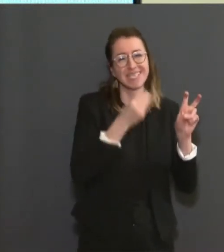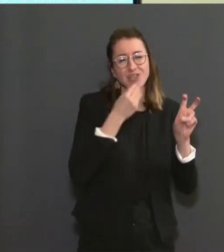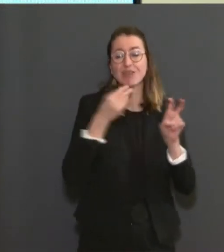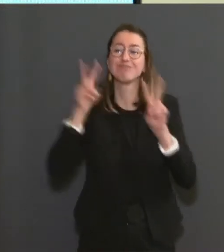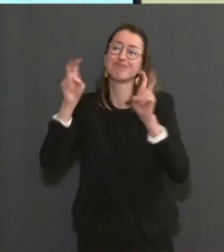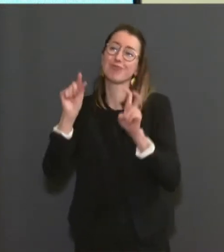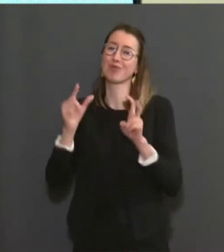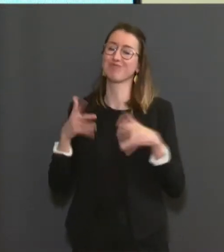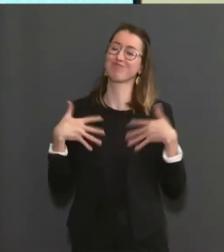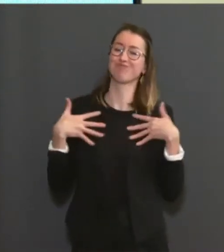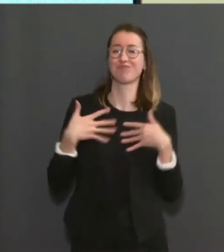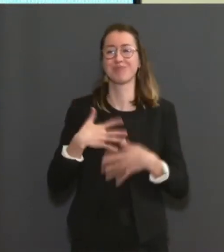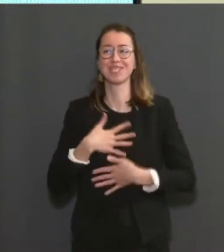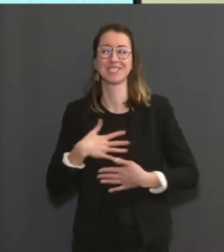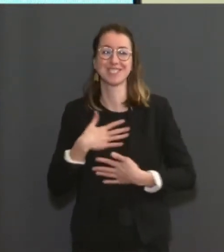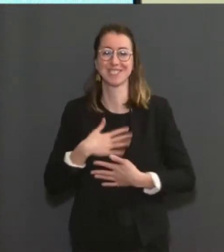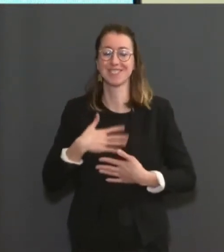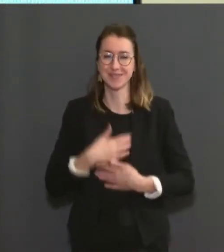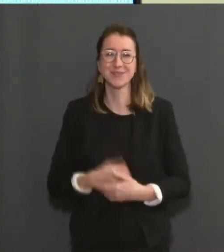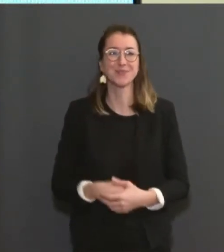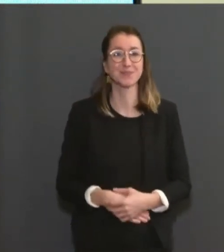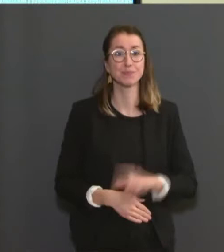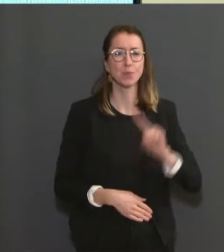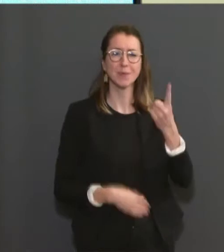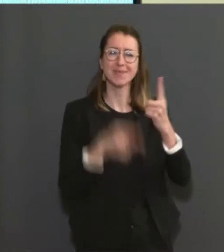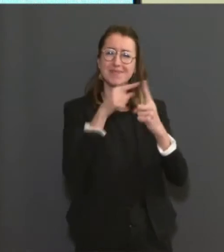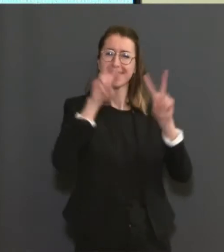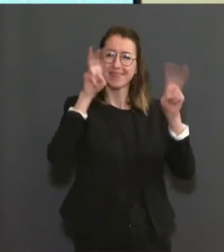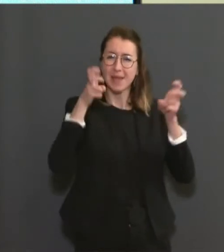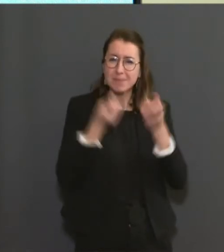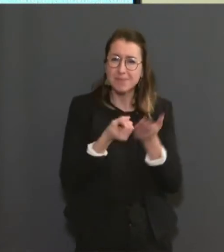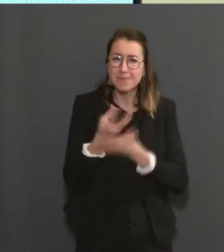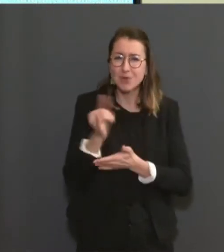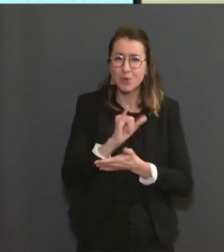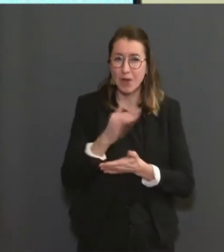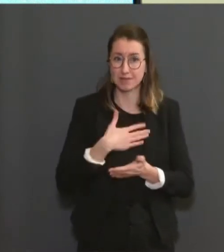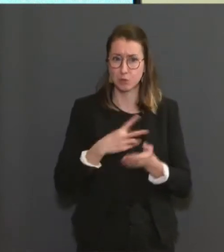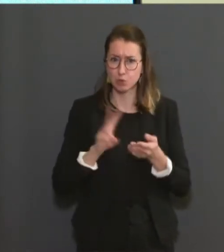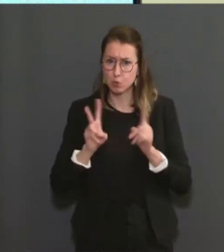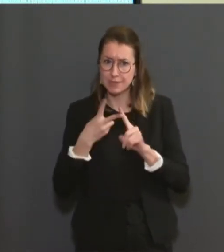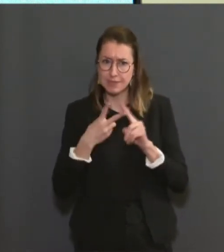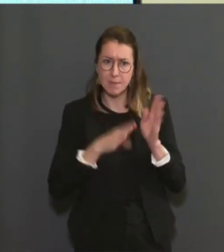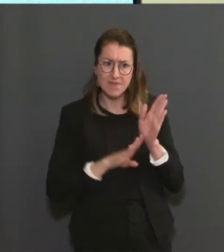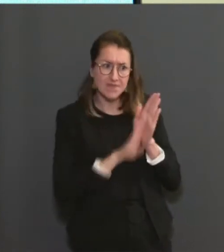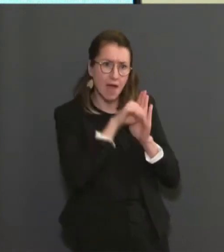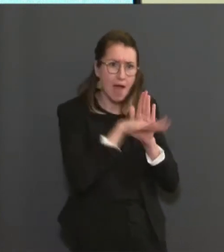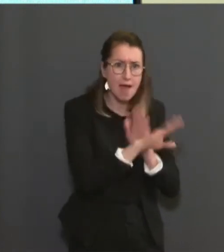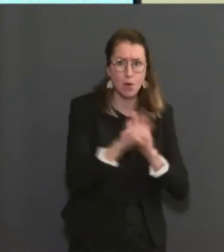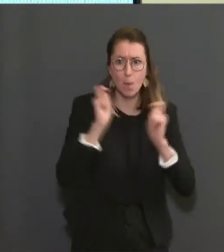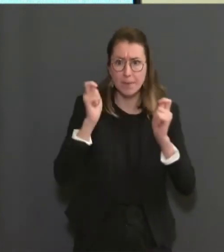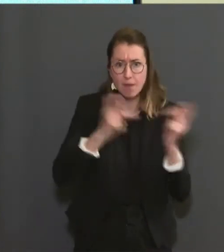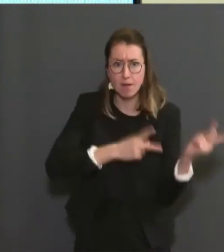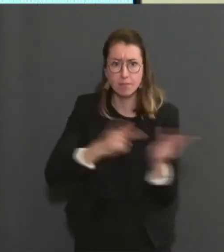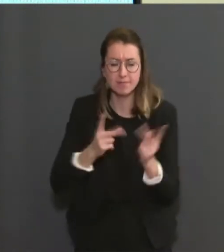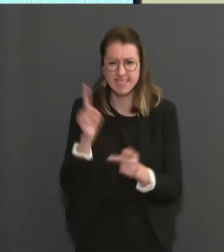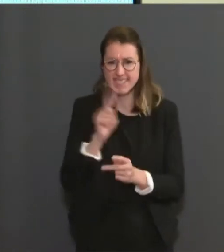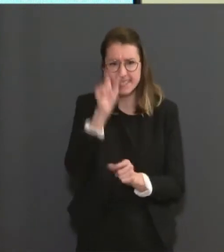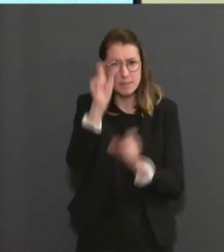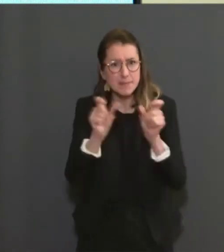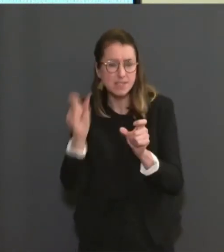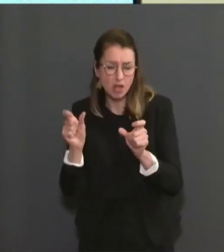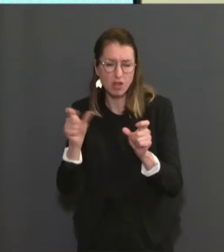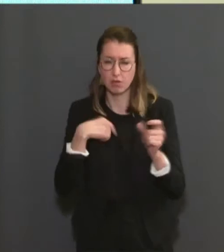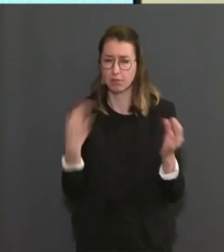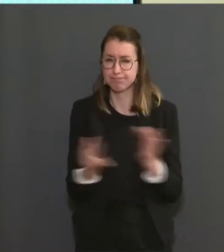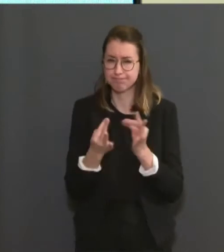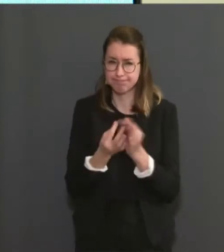profil des hospitalisations lors de cette deuxième vague. Nous avons quelques informations supplémentaires par rapport à celles qu'on vous a déjà fournies